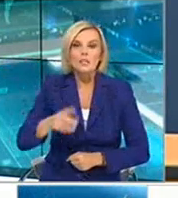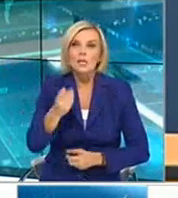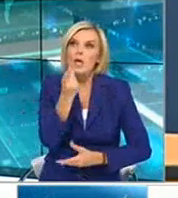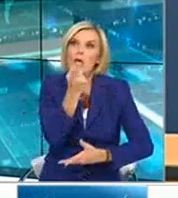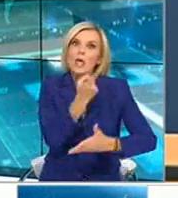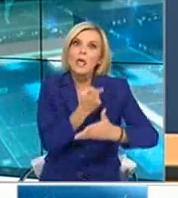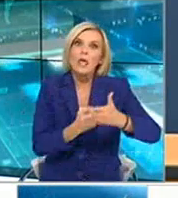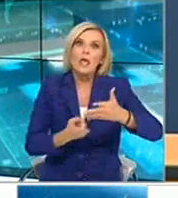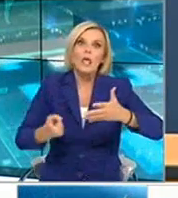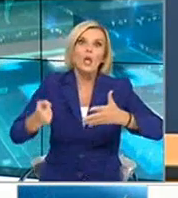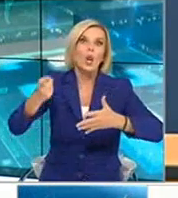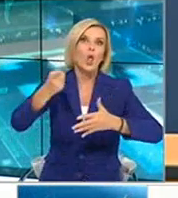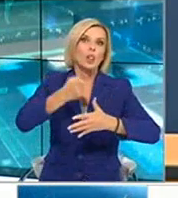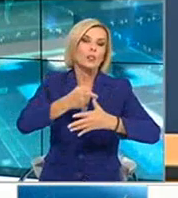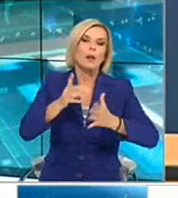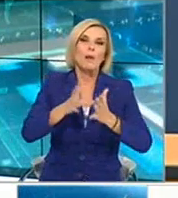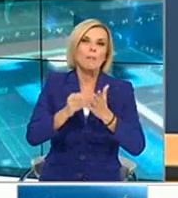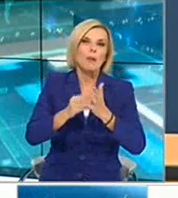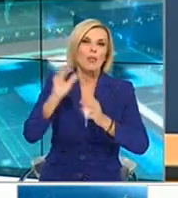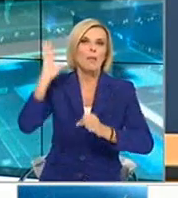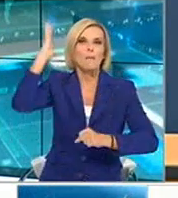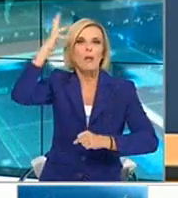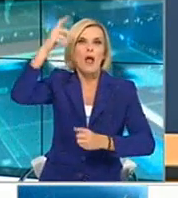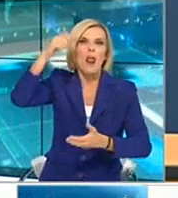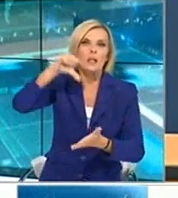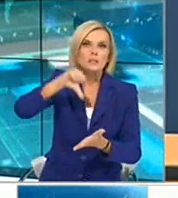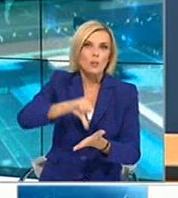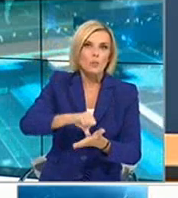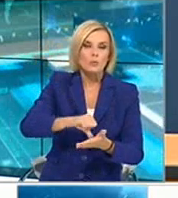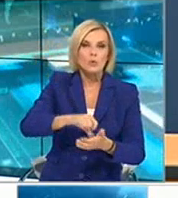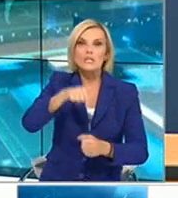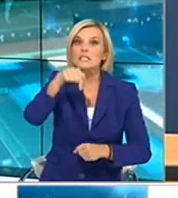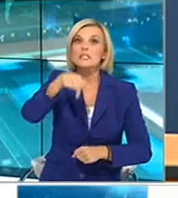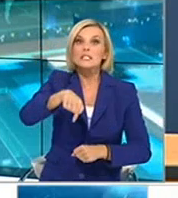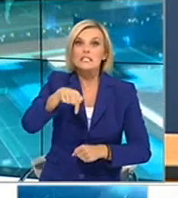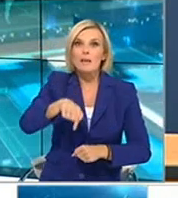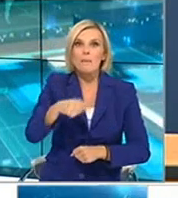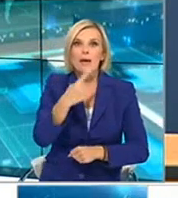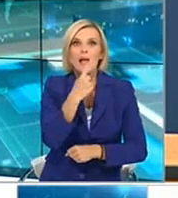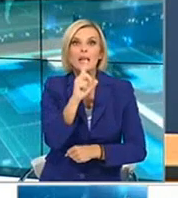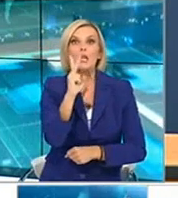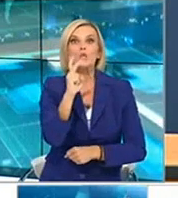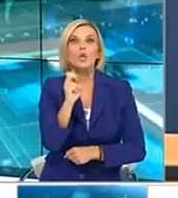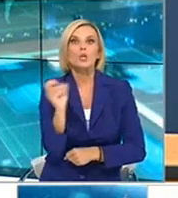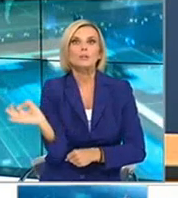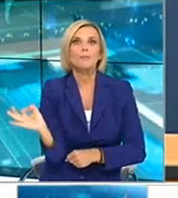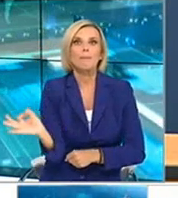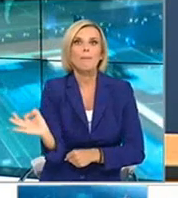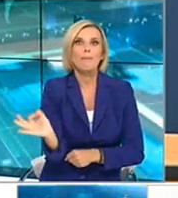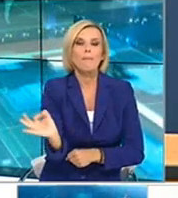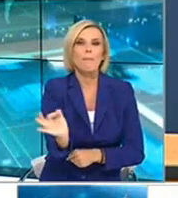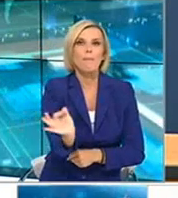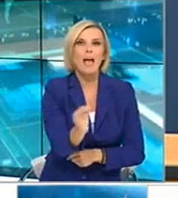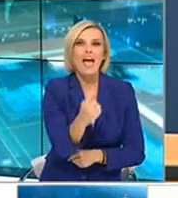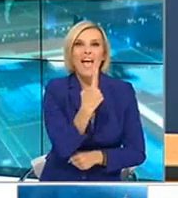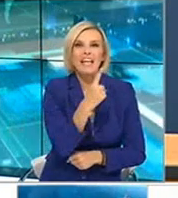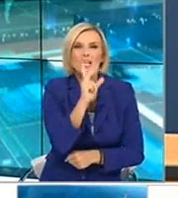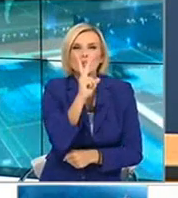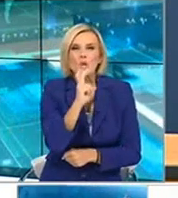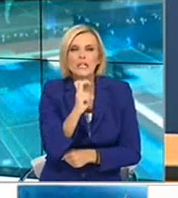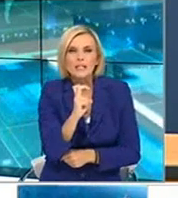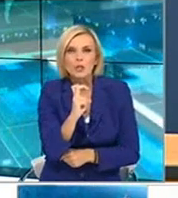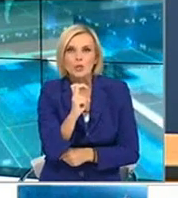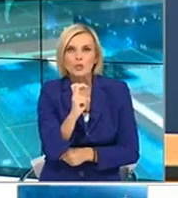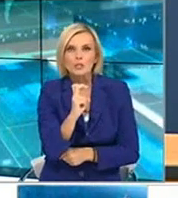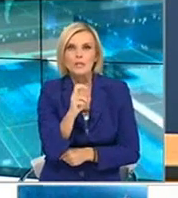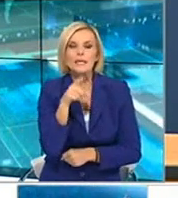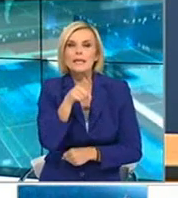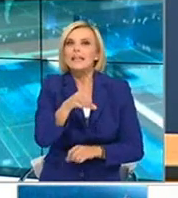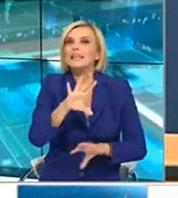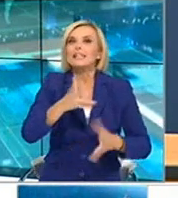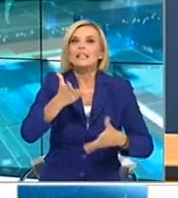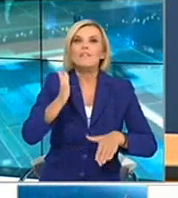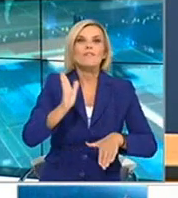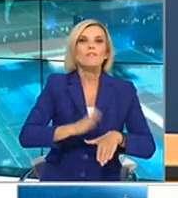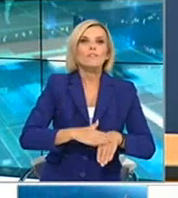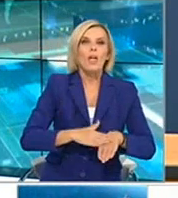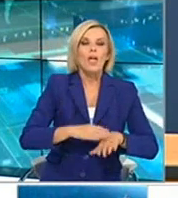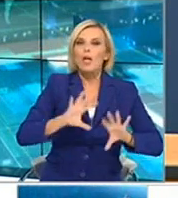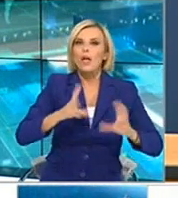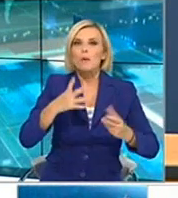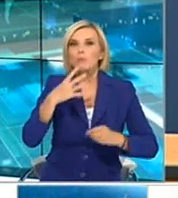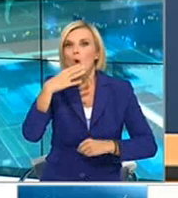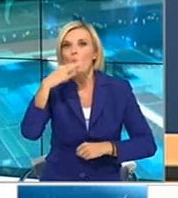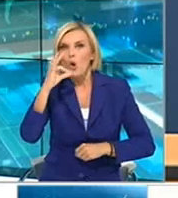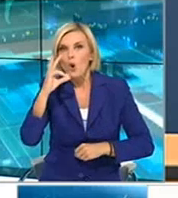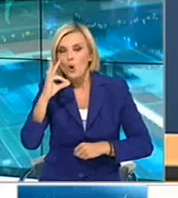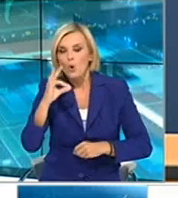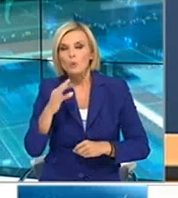κρουσμάτων είναι πάνω από τα 120 κρούσματα. Η αύξηση του αριθμού των κρουσμάτων έχει αρκετές αιτίες, όπως